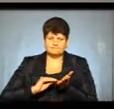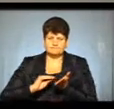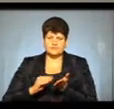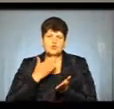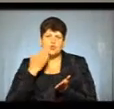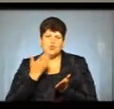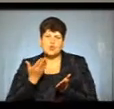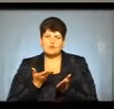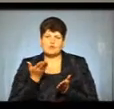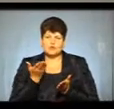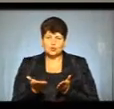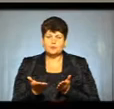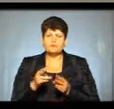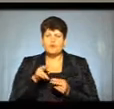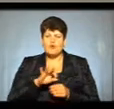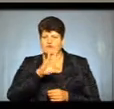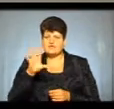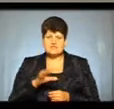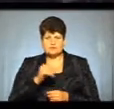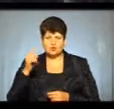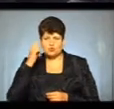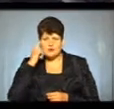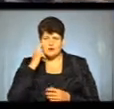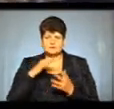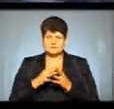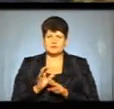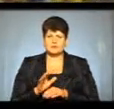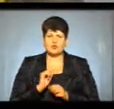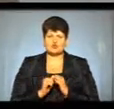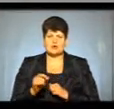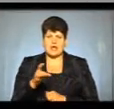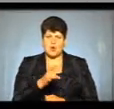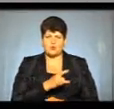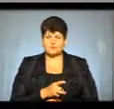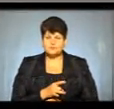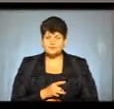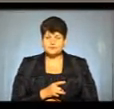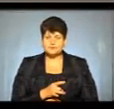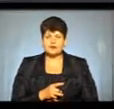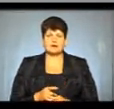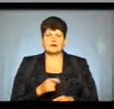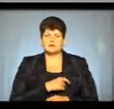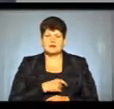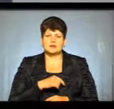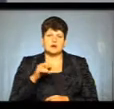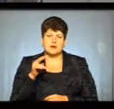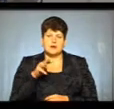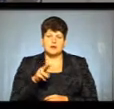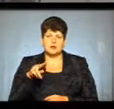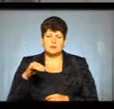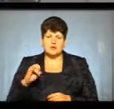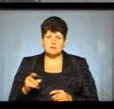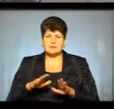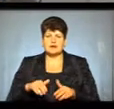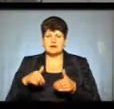по всім думкам аграрів кожного регіону. Депутат Михайло Пінь передав заступнику міністра та уповноваженому